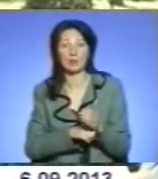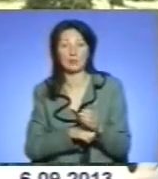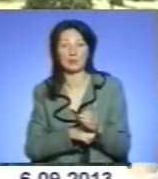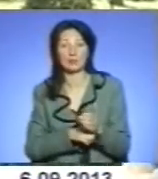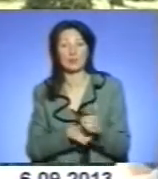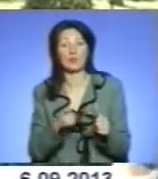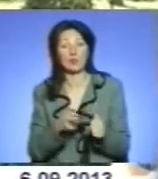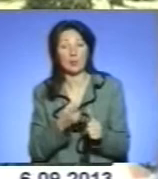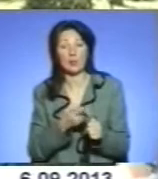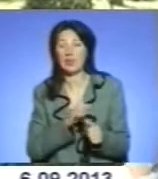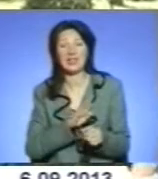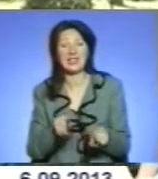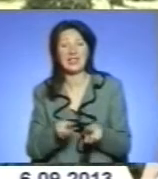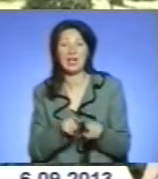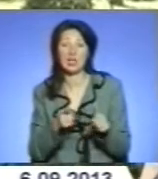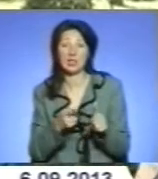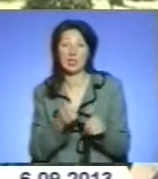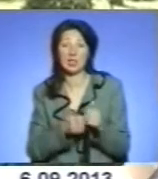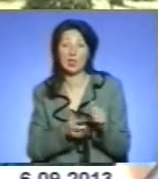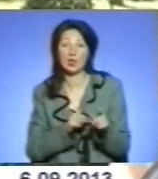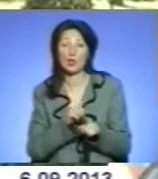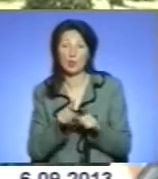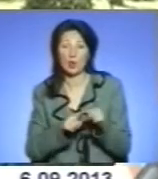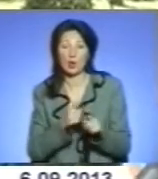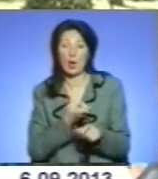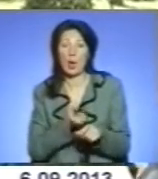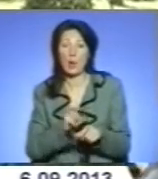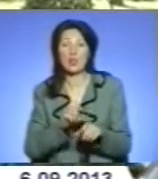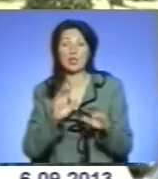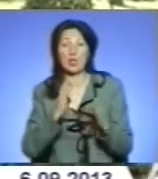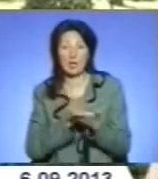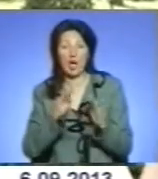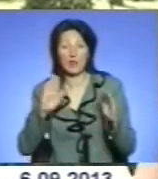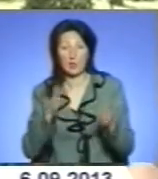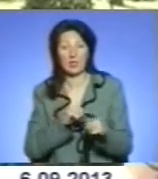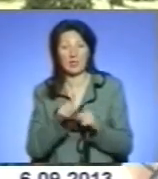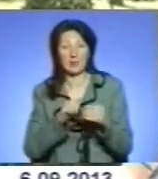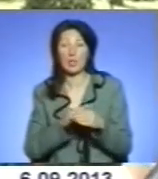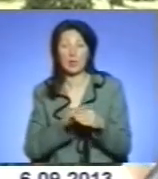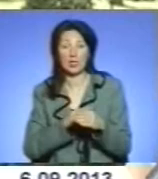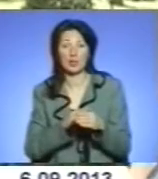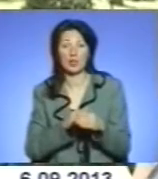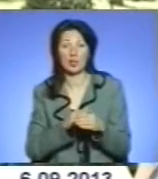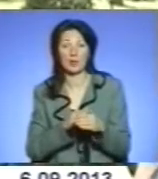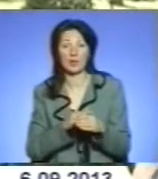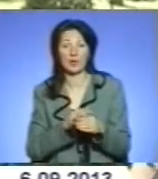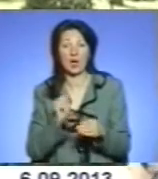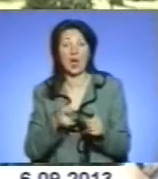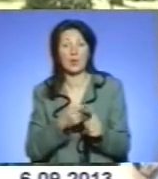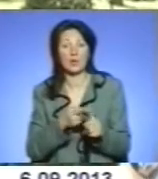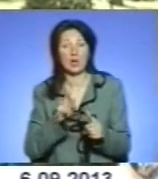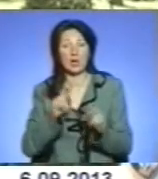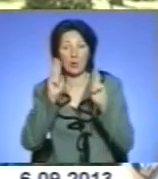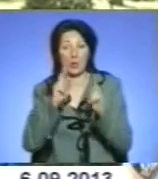Ну, імена не так часто змінюють, більше трапляються випадки зміни прізвища, а імена, як